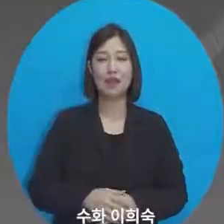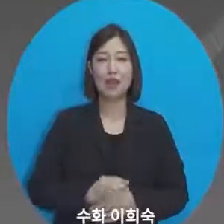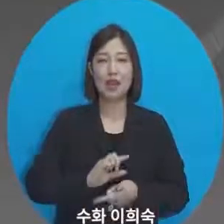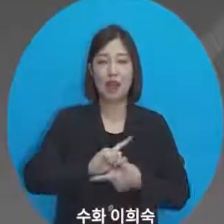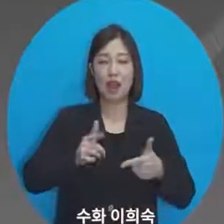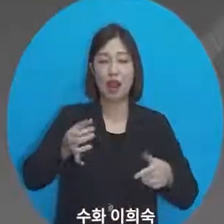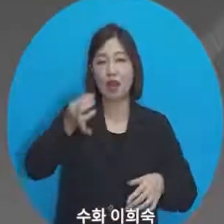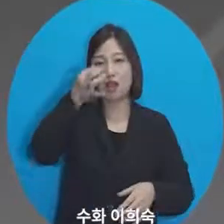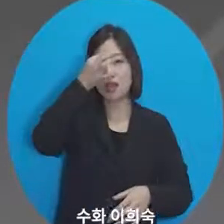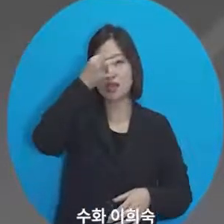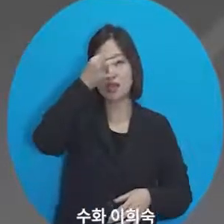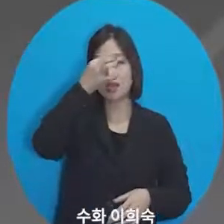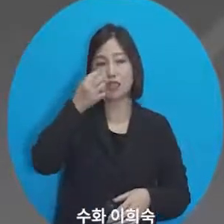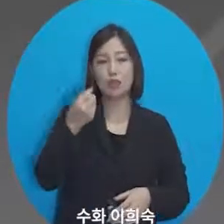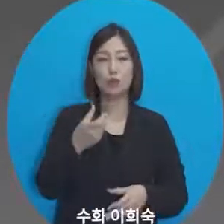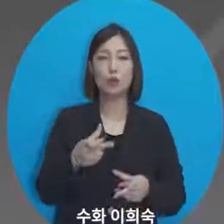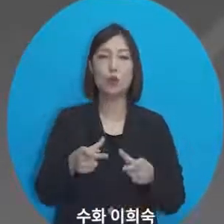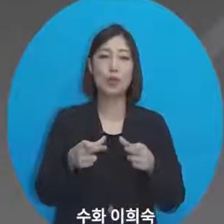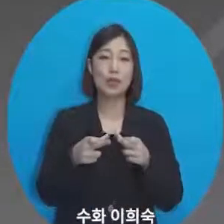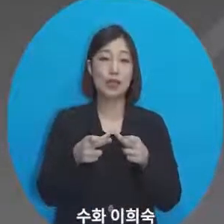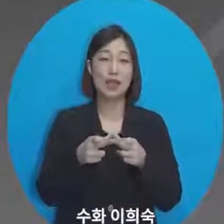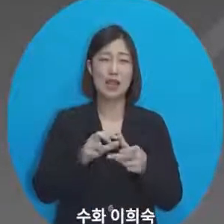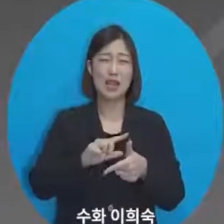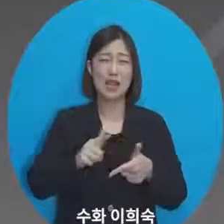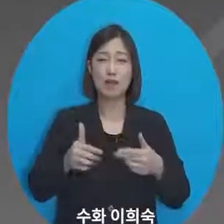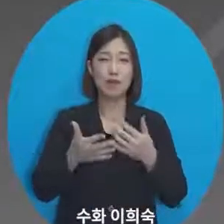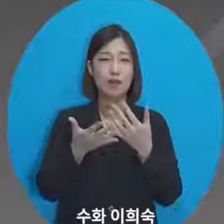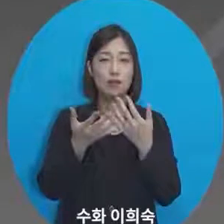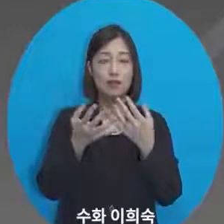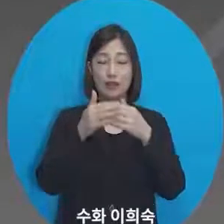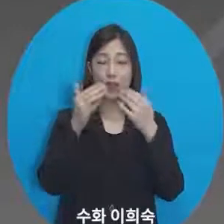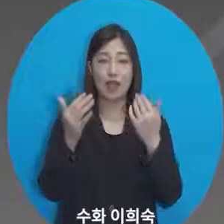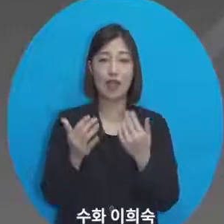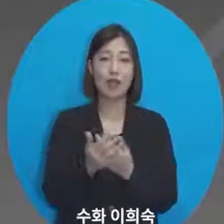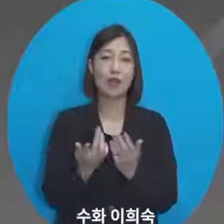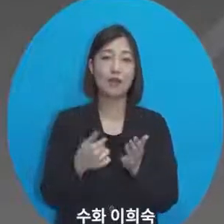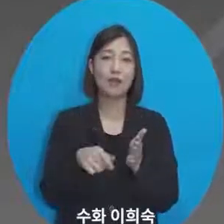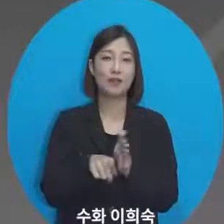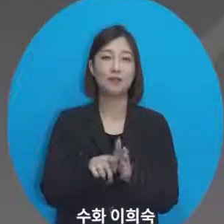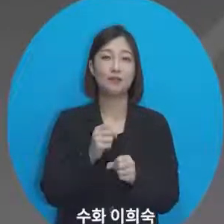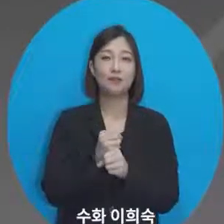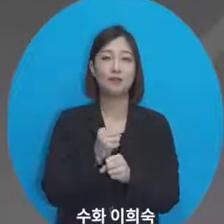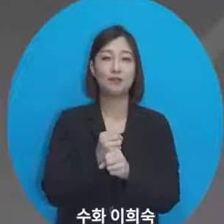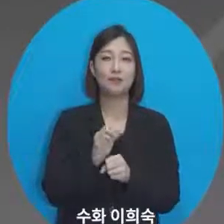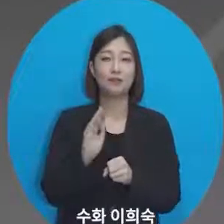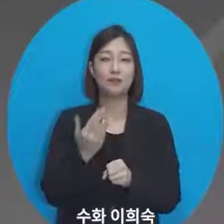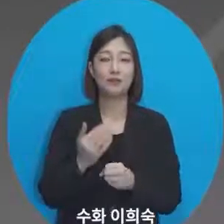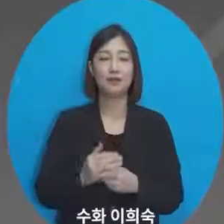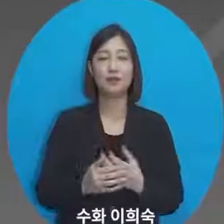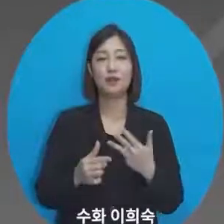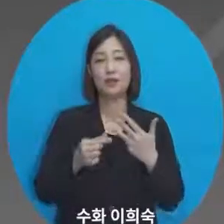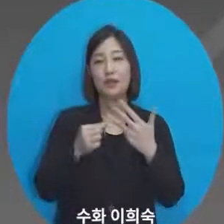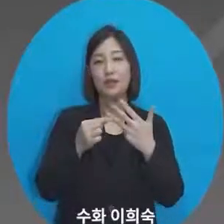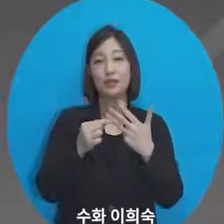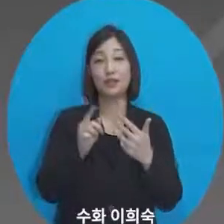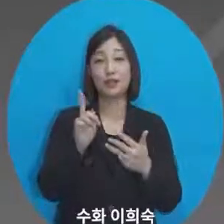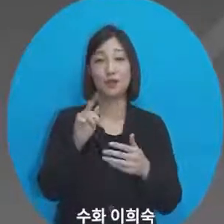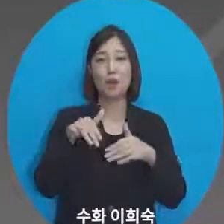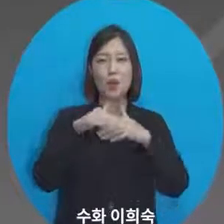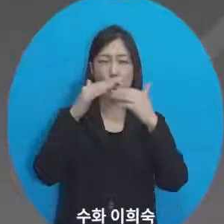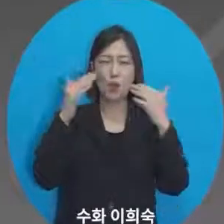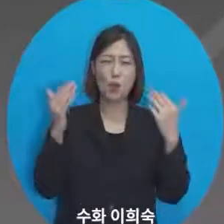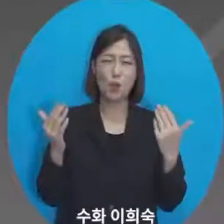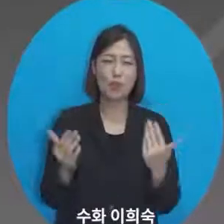휠체어 이용자 등의 이용을 고려하고 있습니다. 그리고 8번째는 모든 그